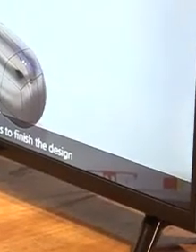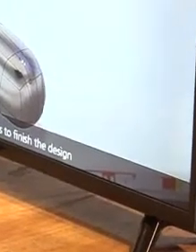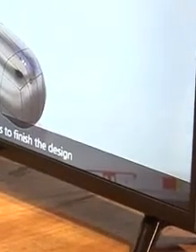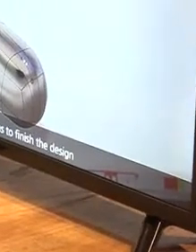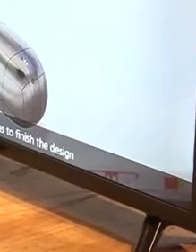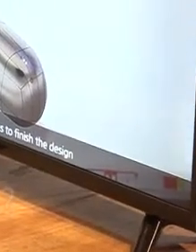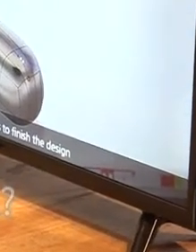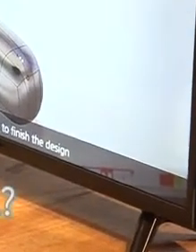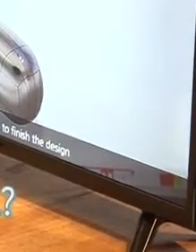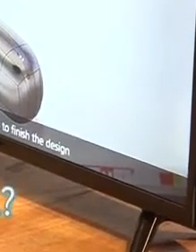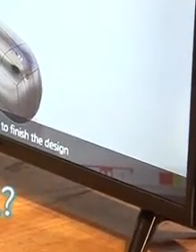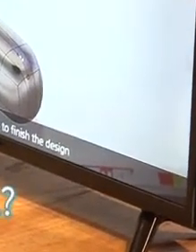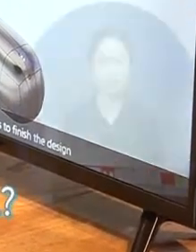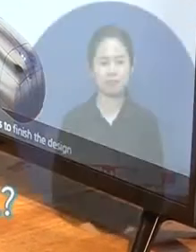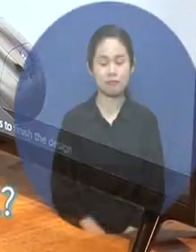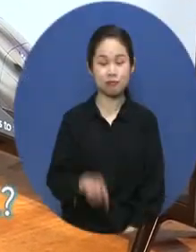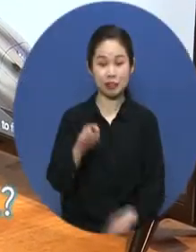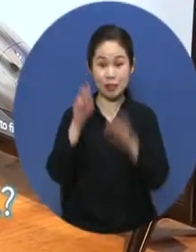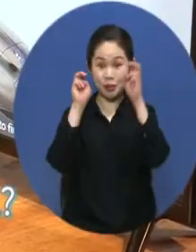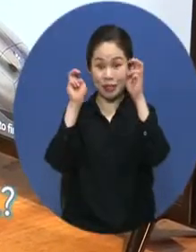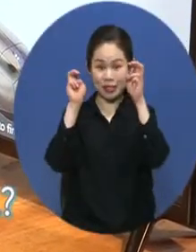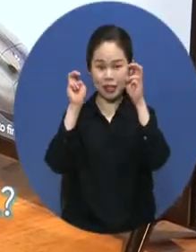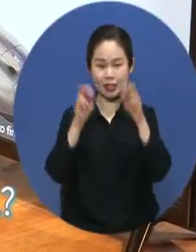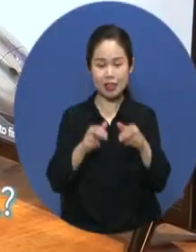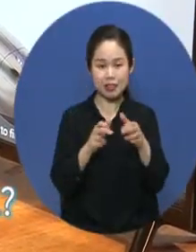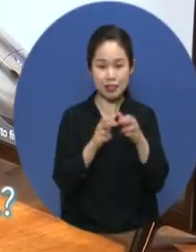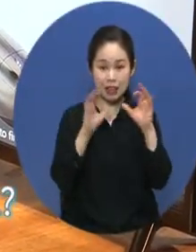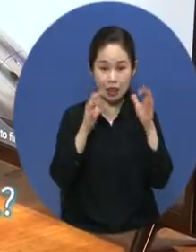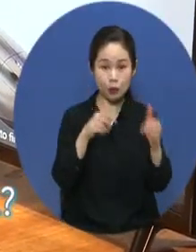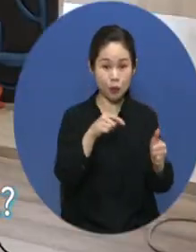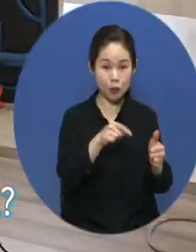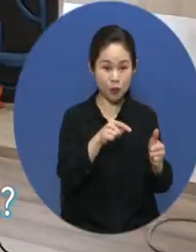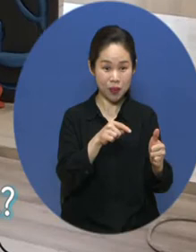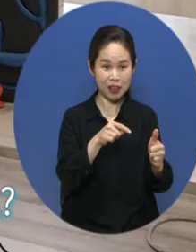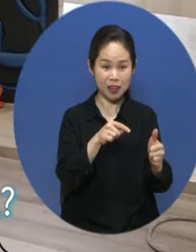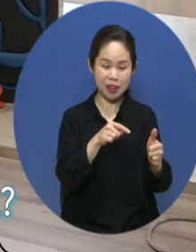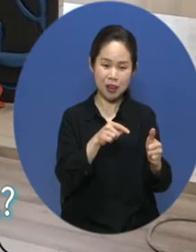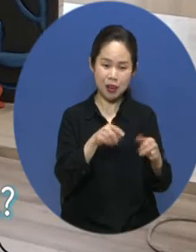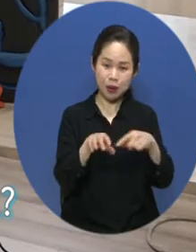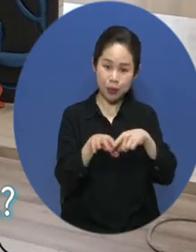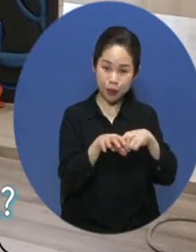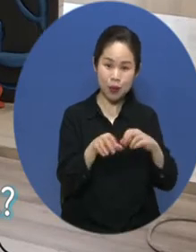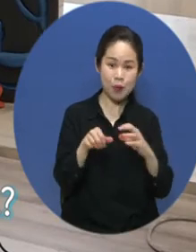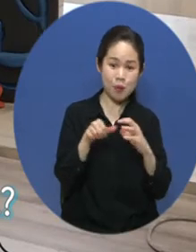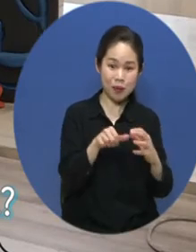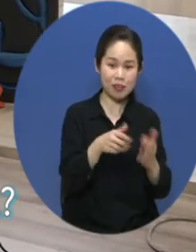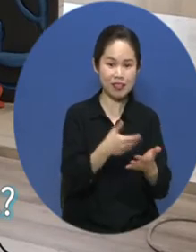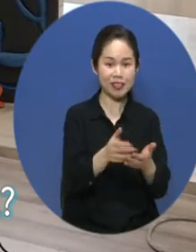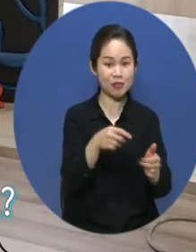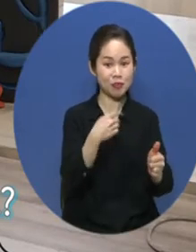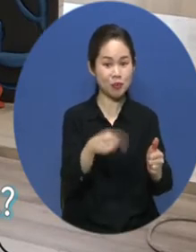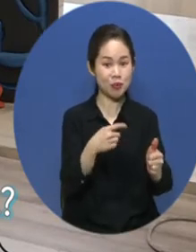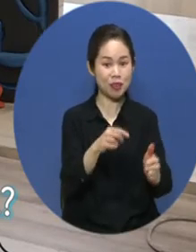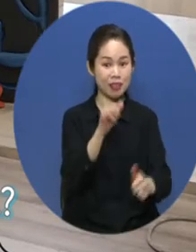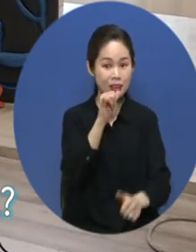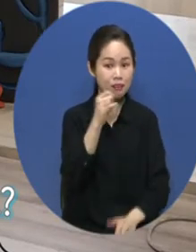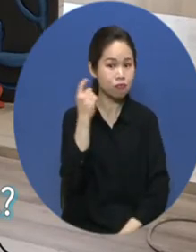할 때 그리플레이에서는 장애 아동들을 대상으로 필기 보조기구를 이용한 그림 교육도 진행을 한다고